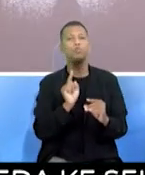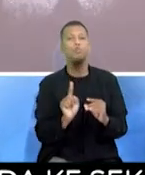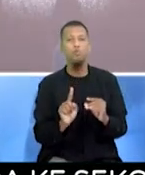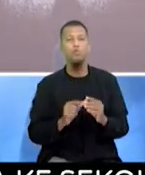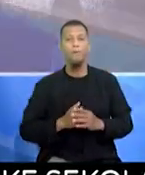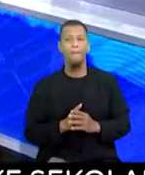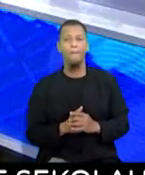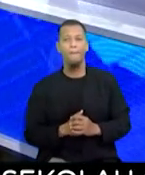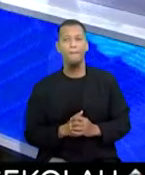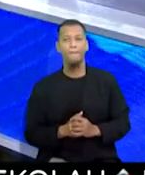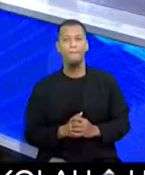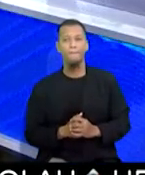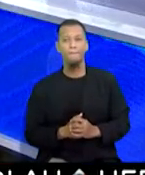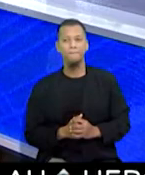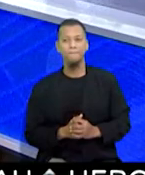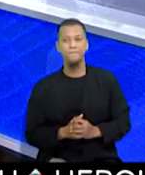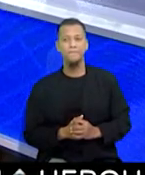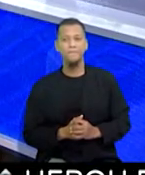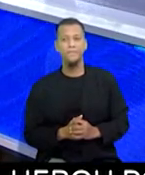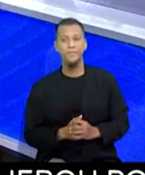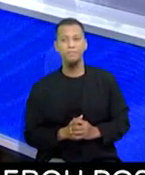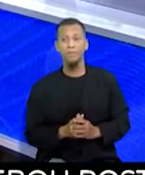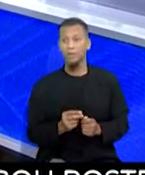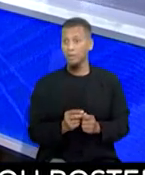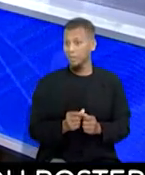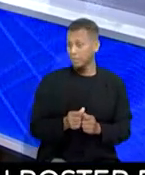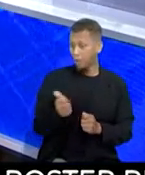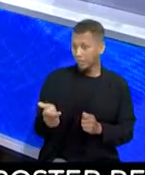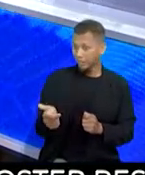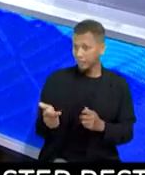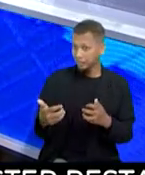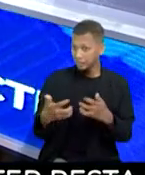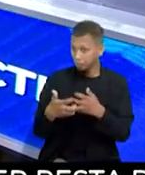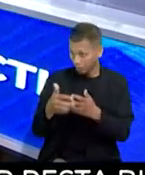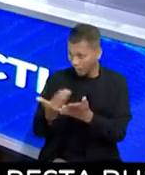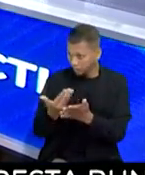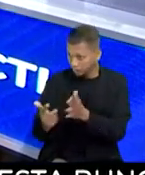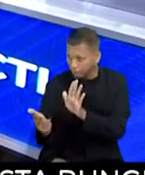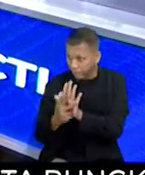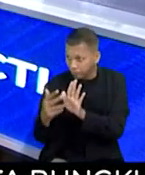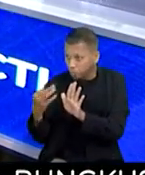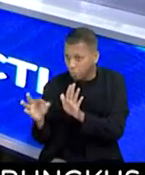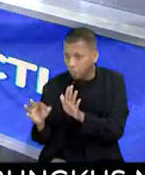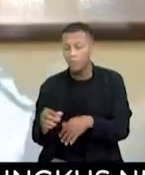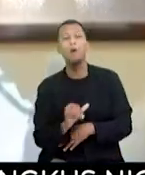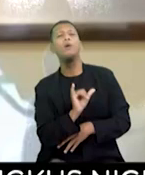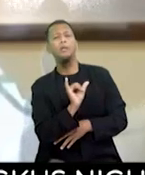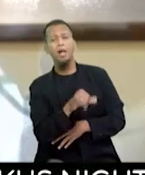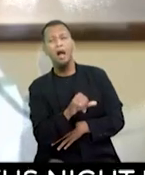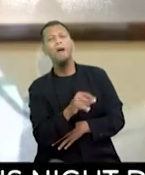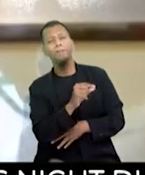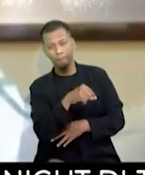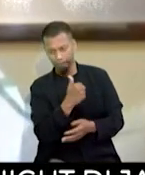berdasarkan hitung-hitungan gaji ini belum ditetapkan gitu ya, Pak? Ya, itu yang merebak kemarin kan ya kabarnya